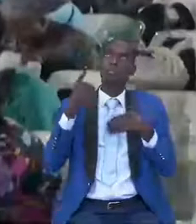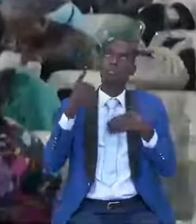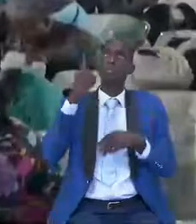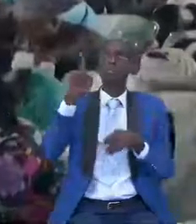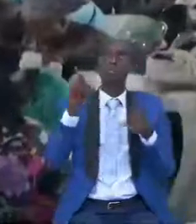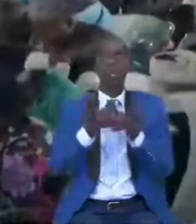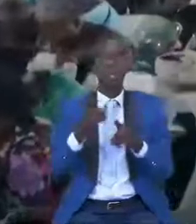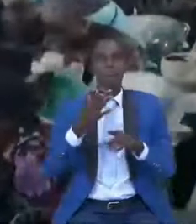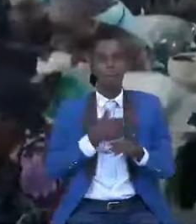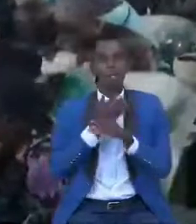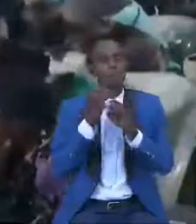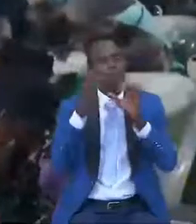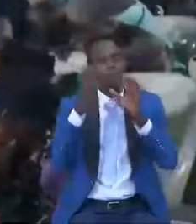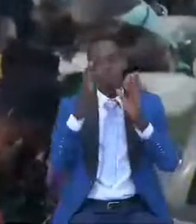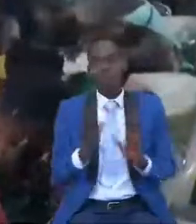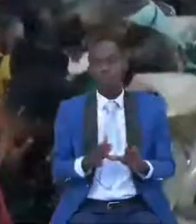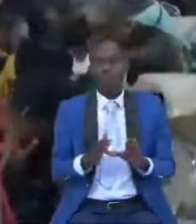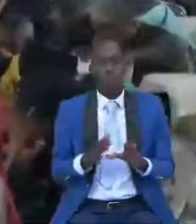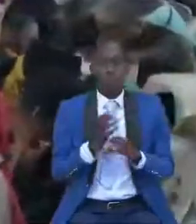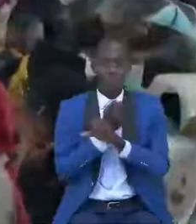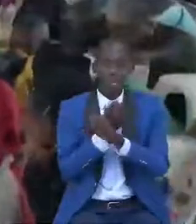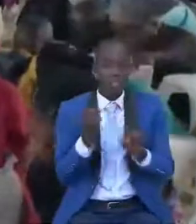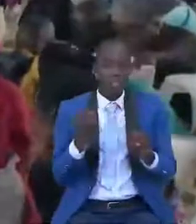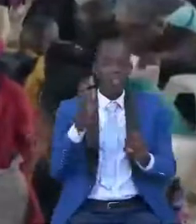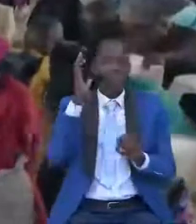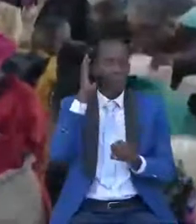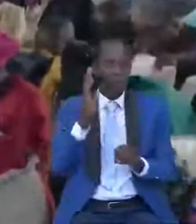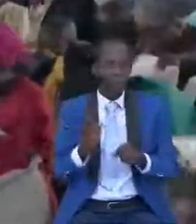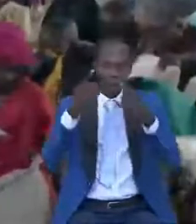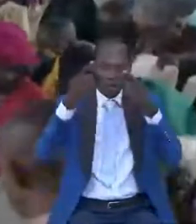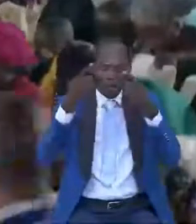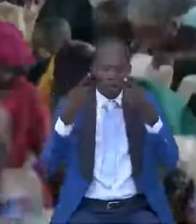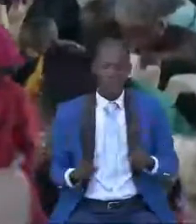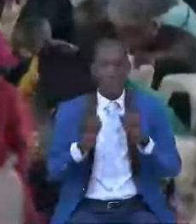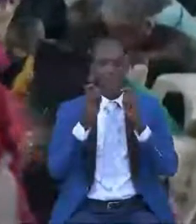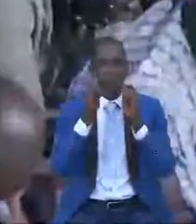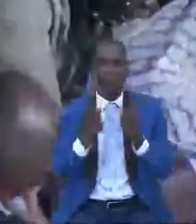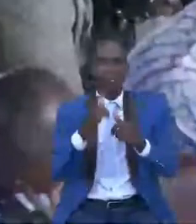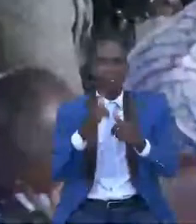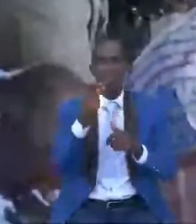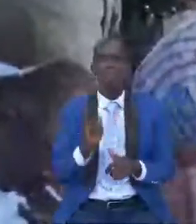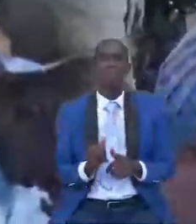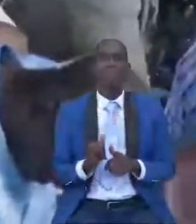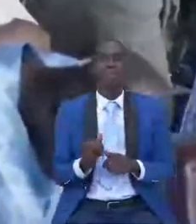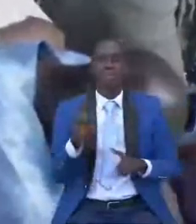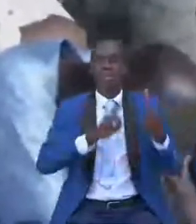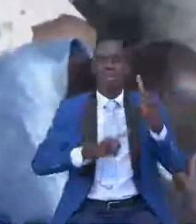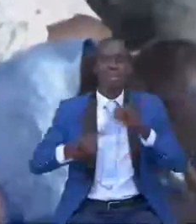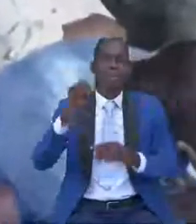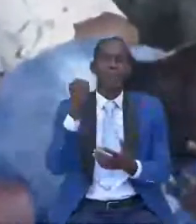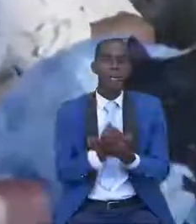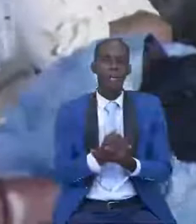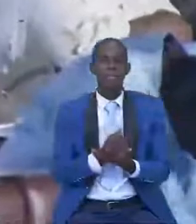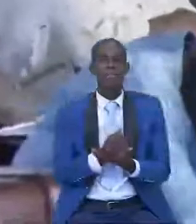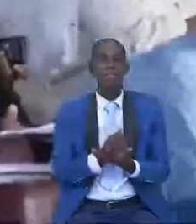reste, je te reçois comme mon Sauveur. Le salut va se